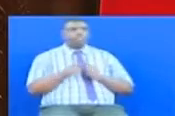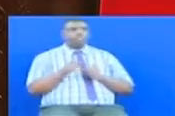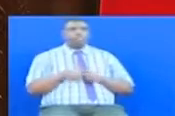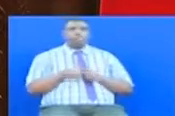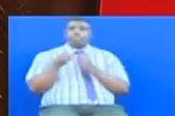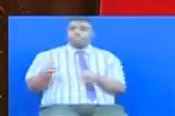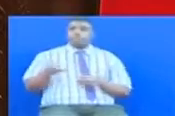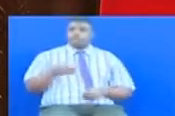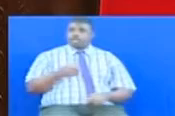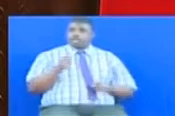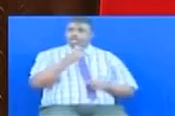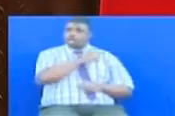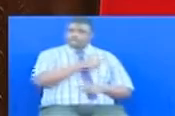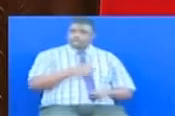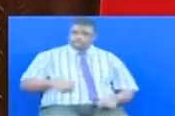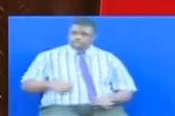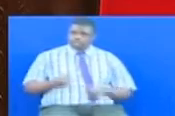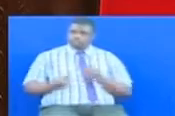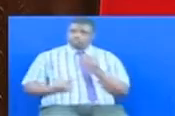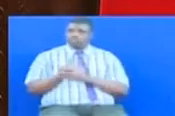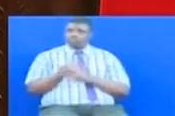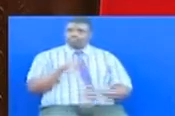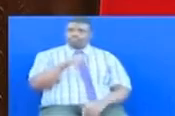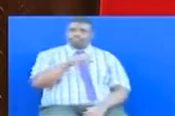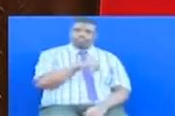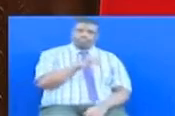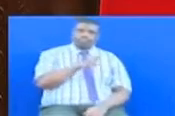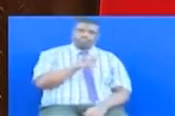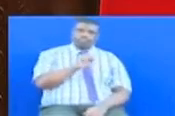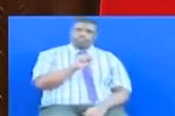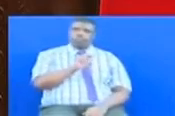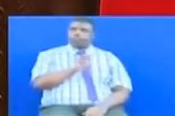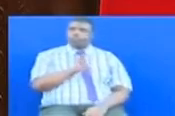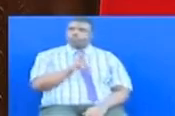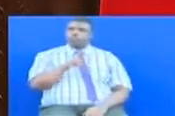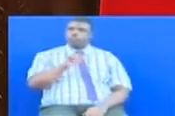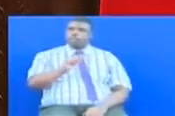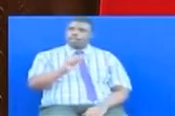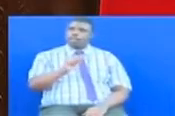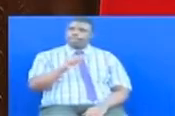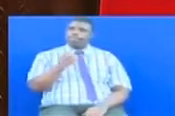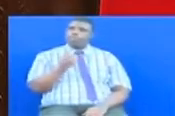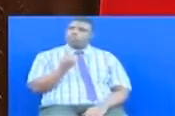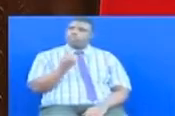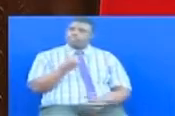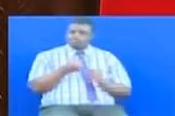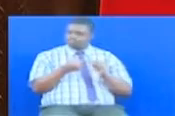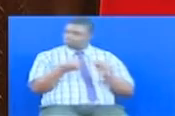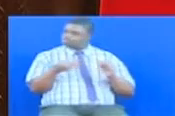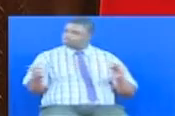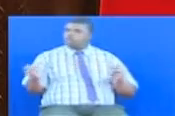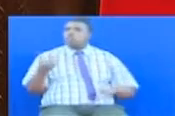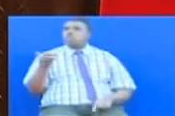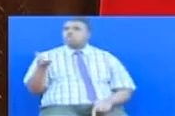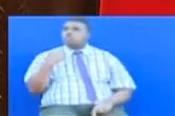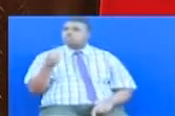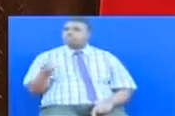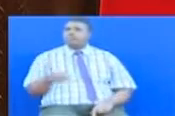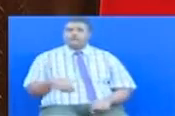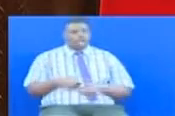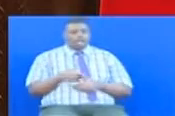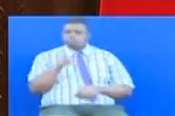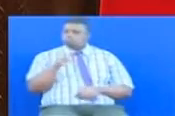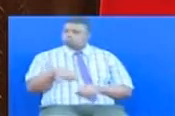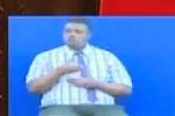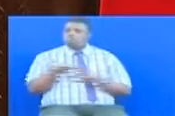wangu kutoka Yoshua 1:5 ambao linasema kwamba hapata kuwa na mtu yeyote